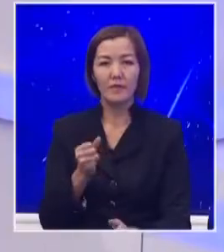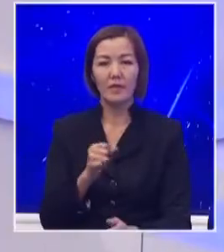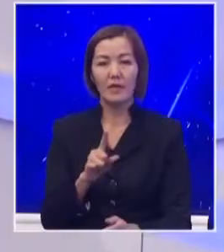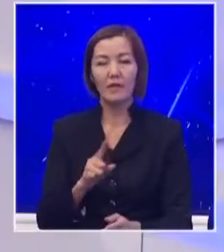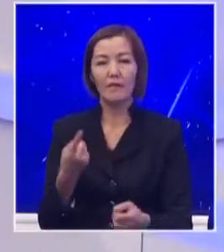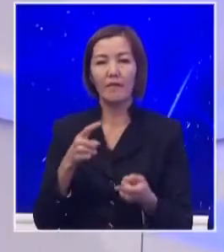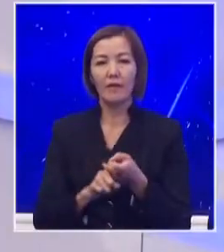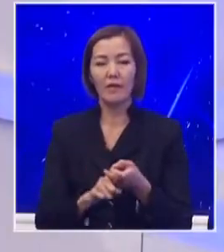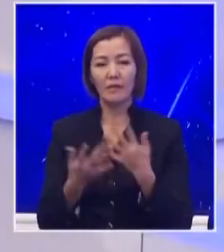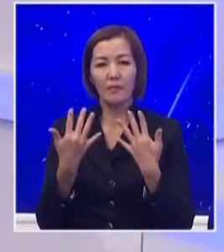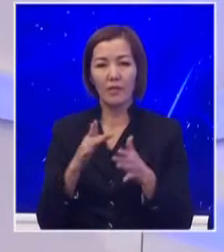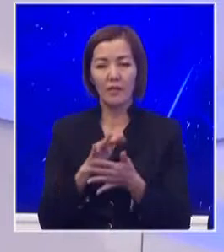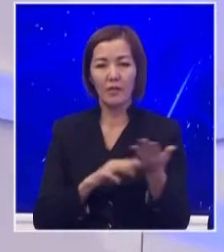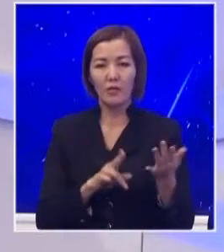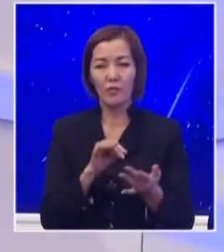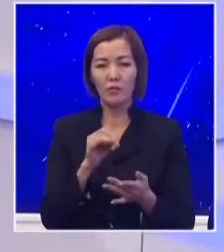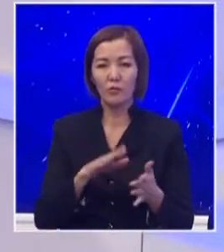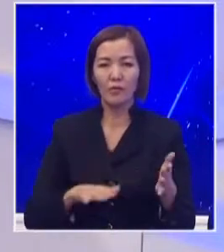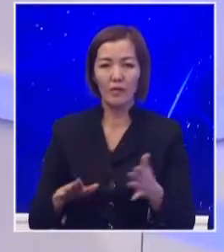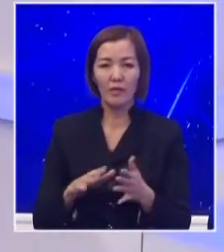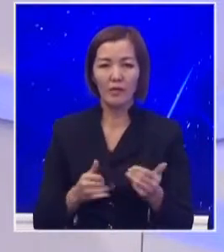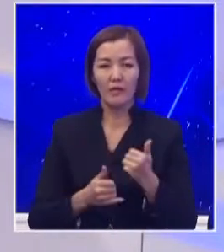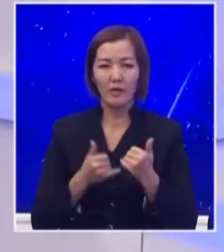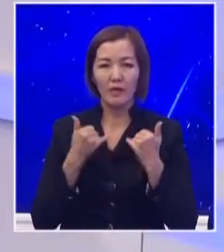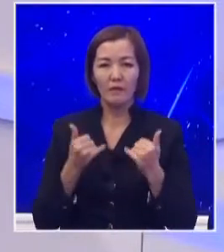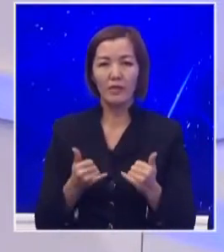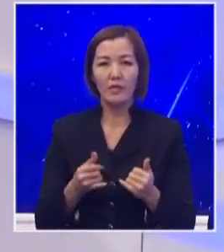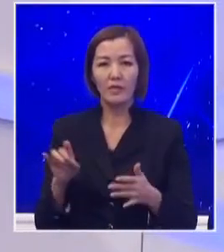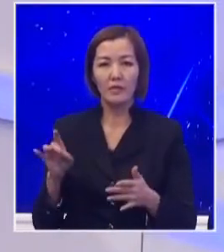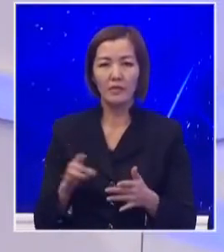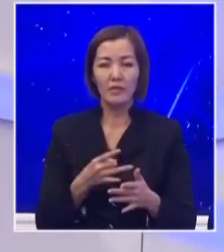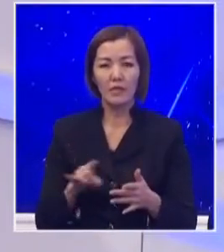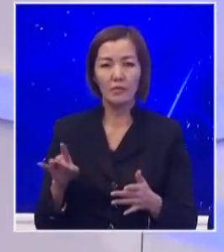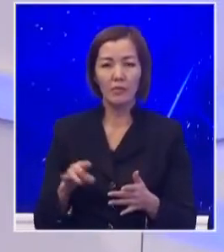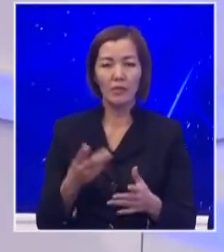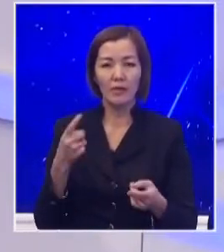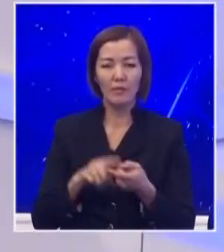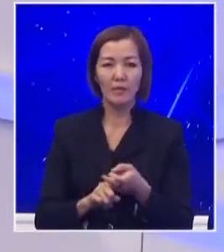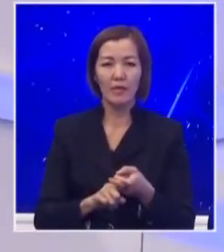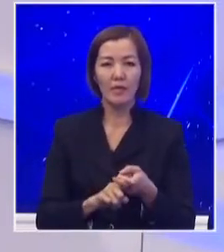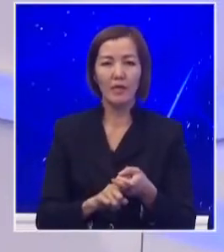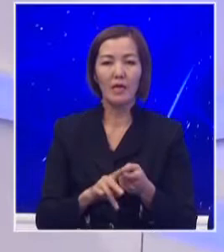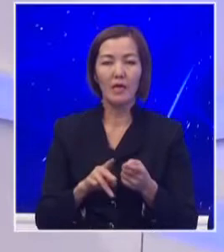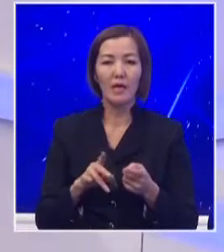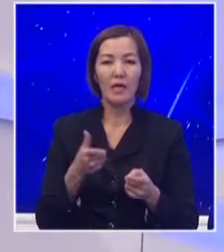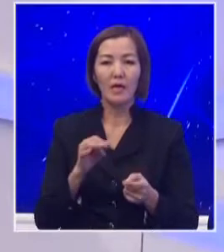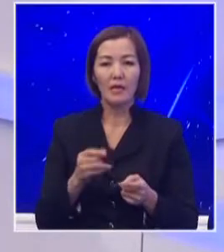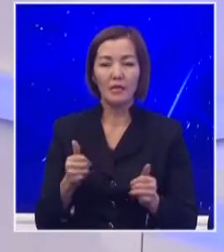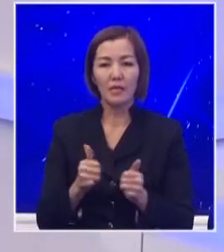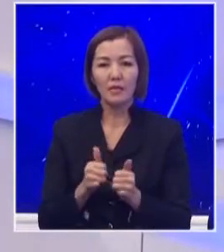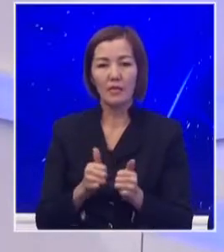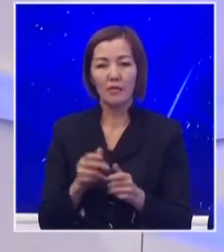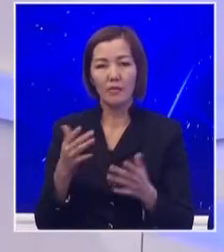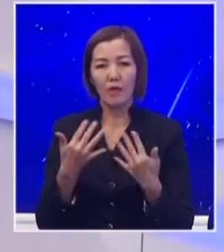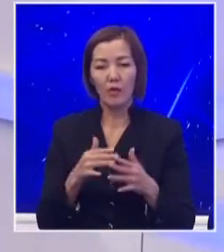Газификация сел продолжается в Коксузском районе. В честь Дня Республики в селе имени Злихи Таншибаевой подключили газ. Кроме этого, в соседнем ауле